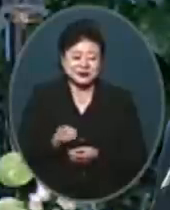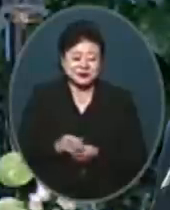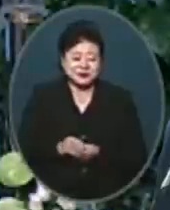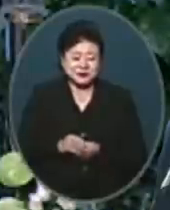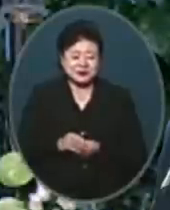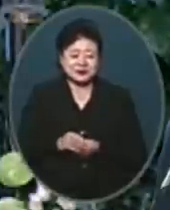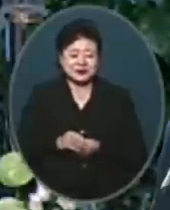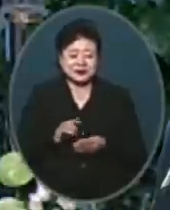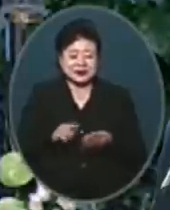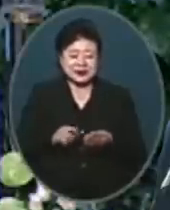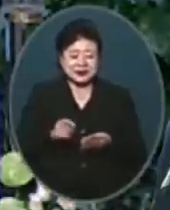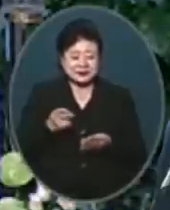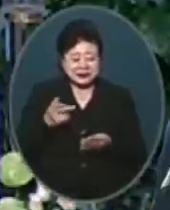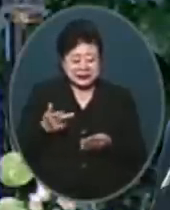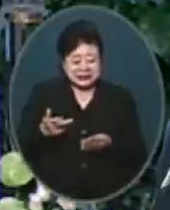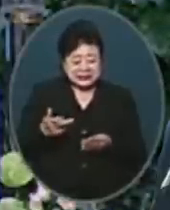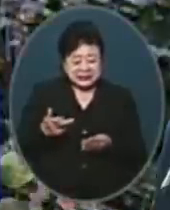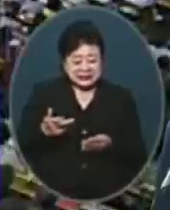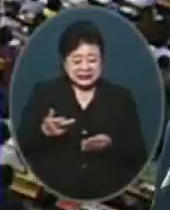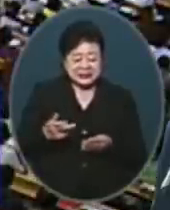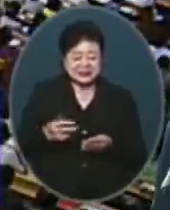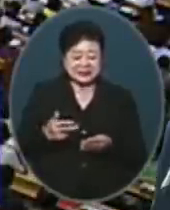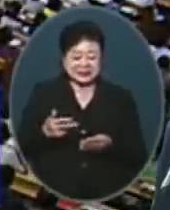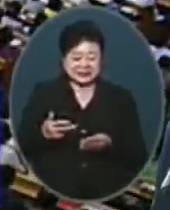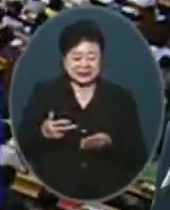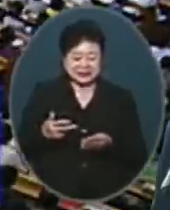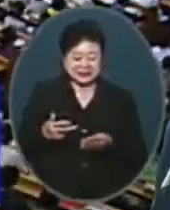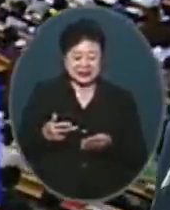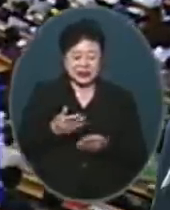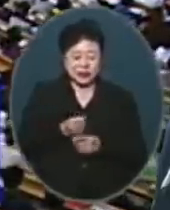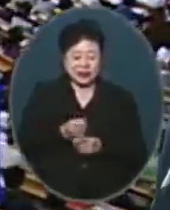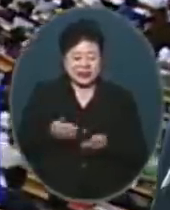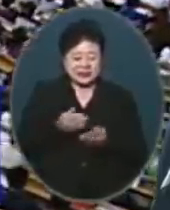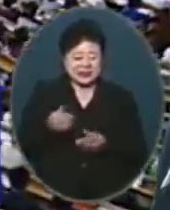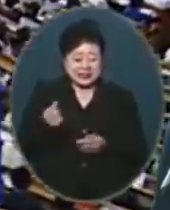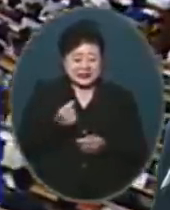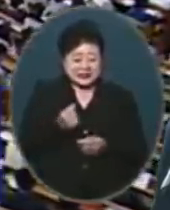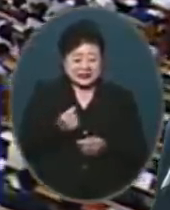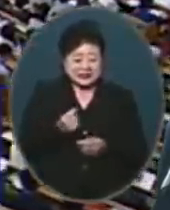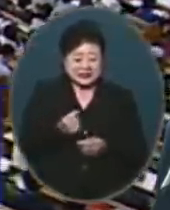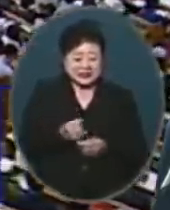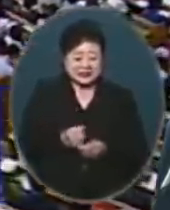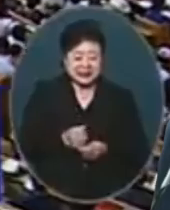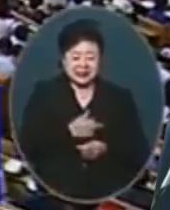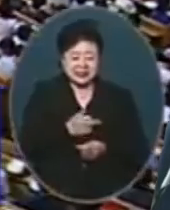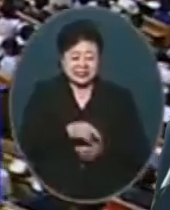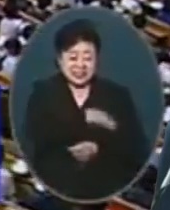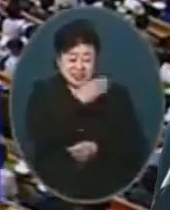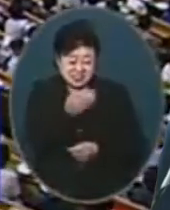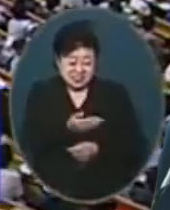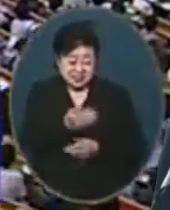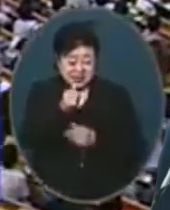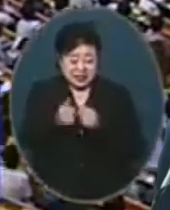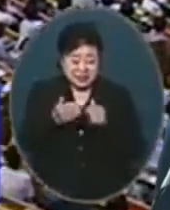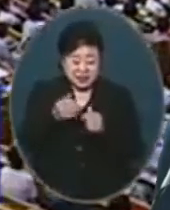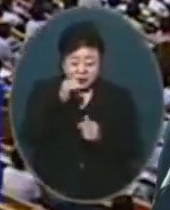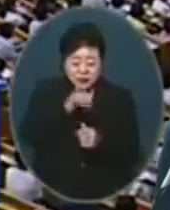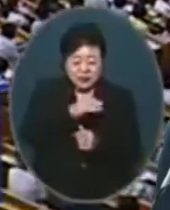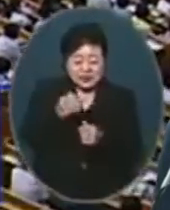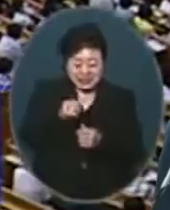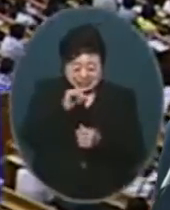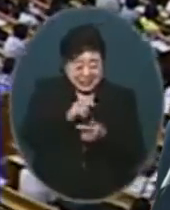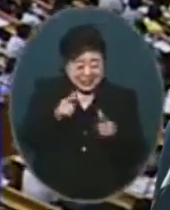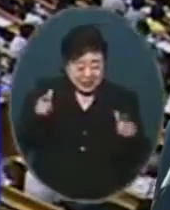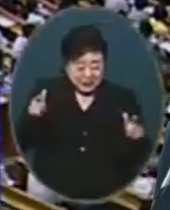10절에 우리가 이 보배를 질그릇에 가졌으니 이는 심히 큰 능력은 하나님께 있고 우리에게